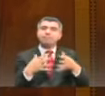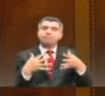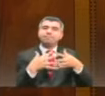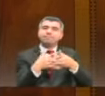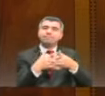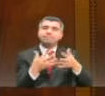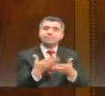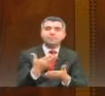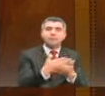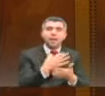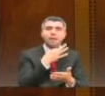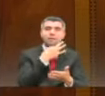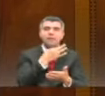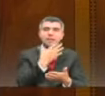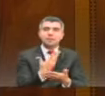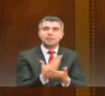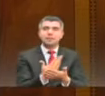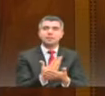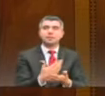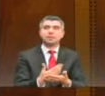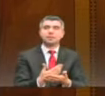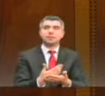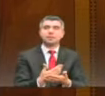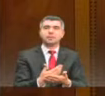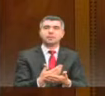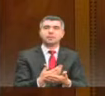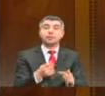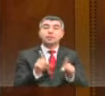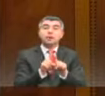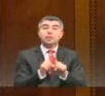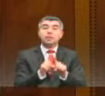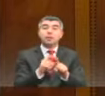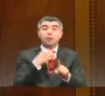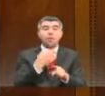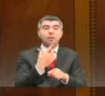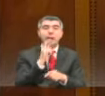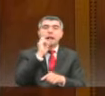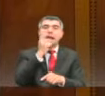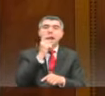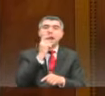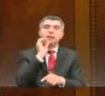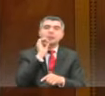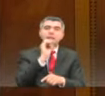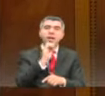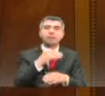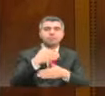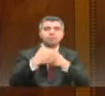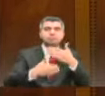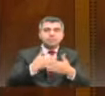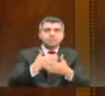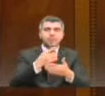وكذا تسهيل آليات تشجيع السكن الاجتماعي الموجه للكراء، وتطوير آليات